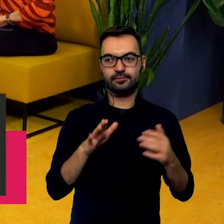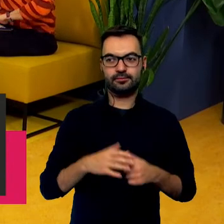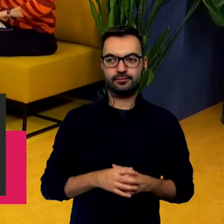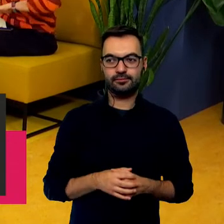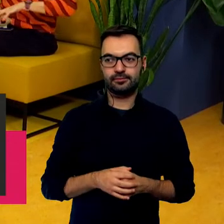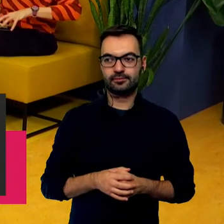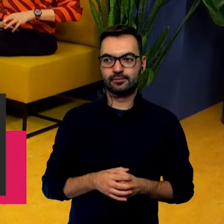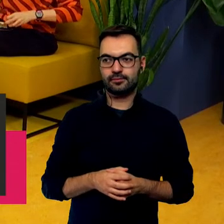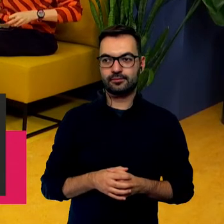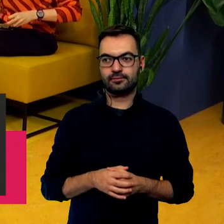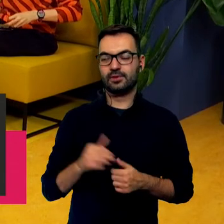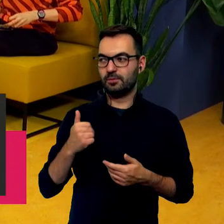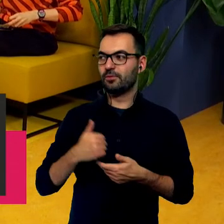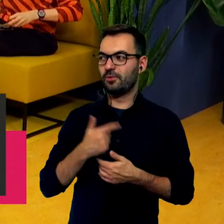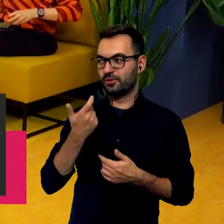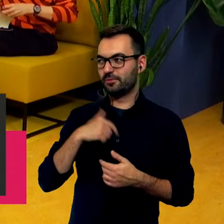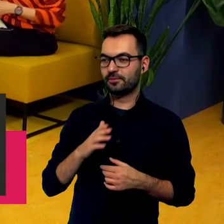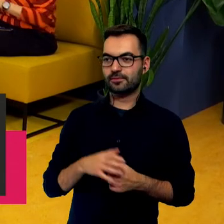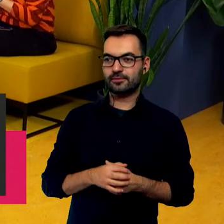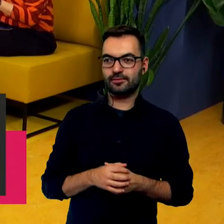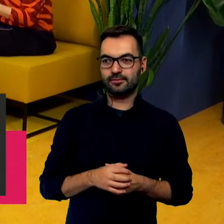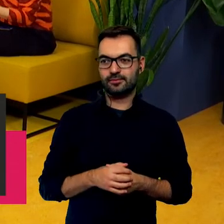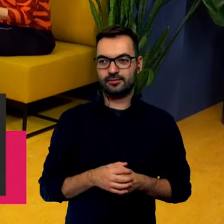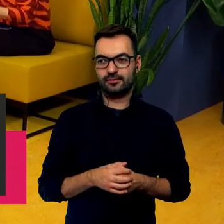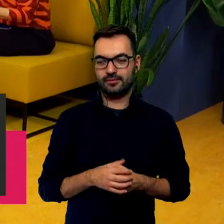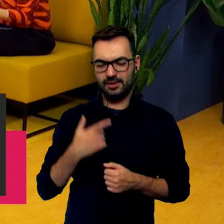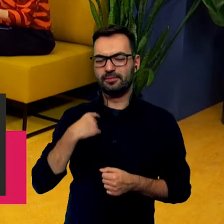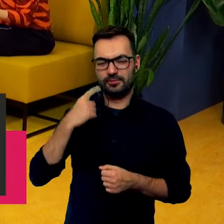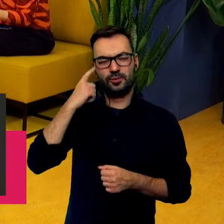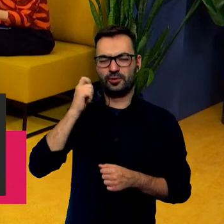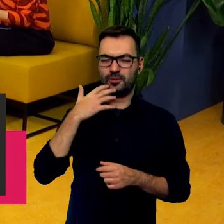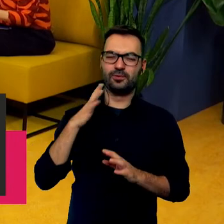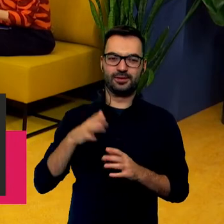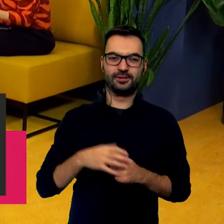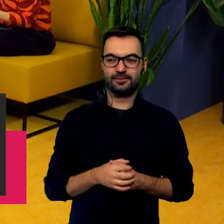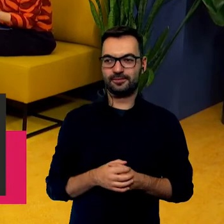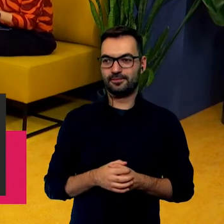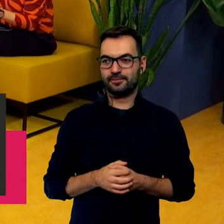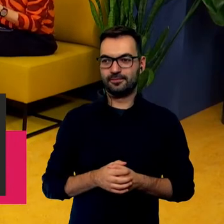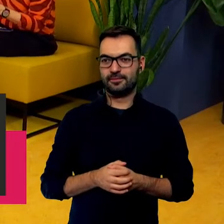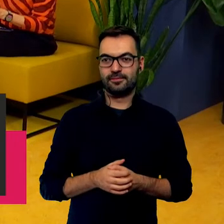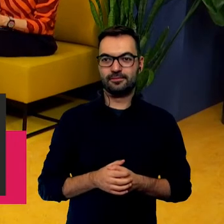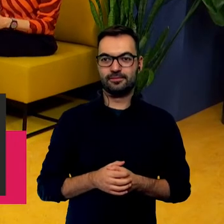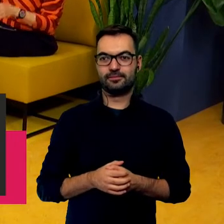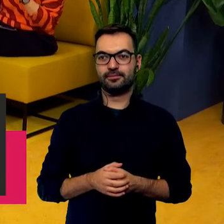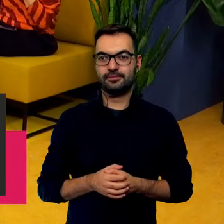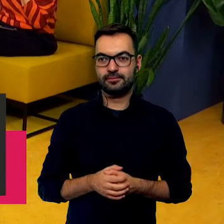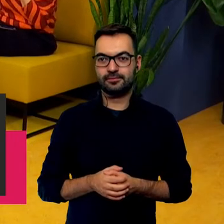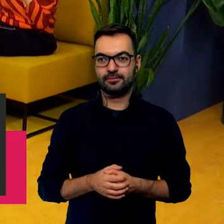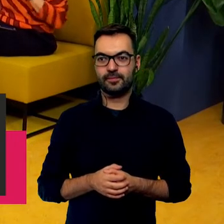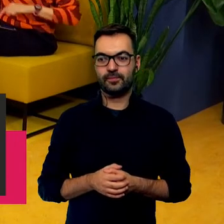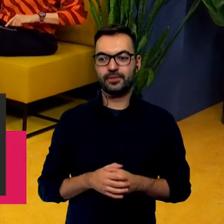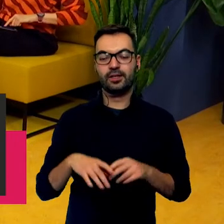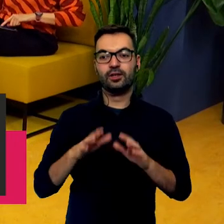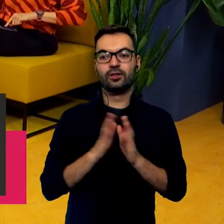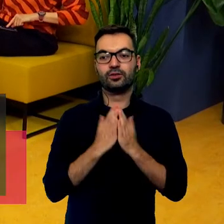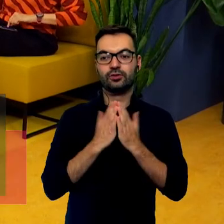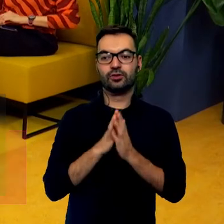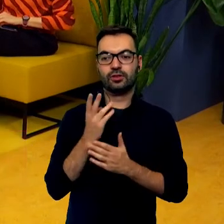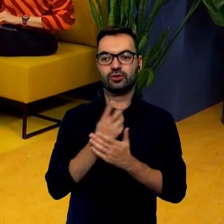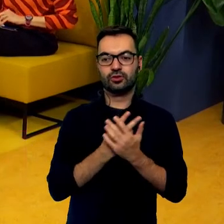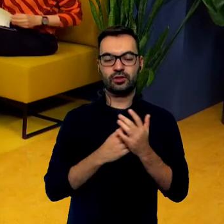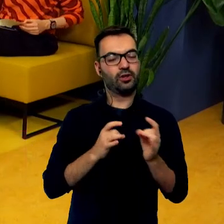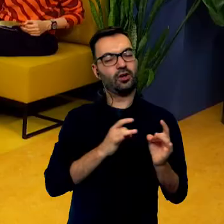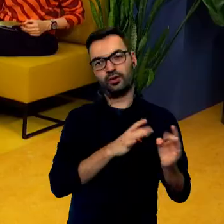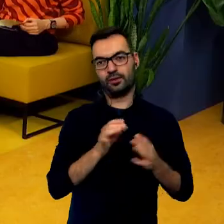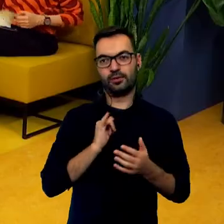przygotowany. To może mi to być pomocne. Tak, to ja ci przypomnę. Bo rzeczywiście czytałam tę książkę i od razu